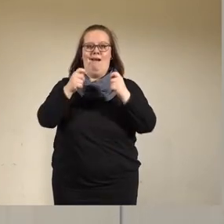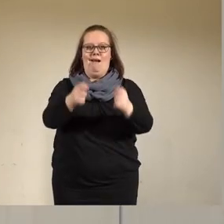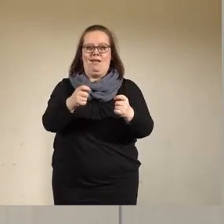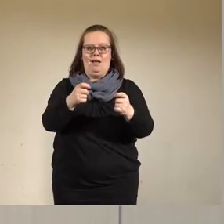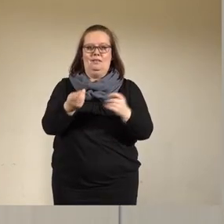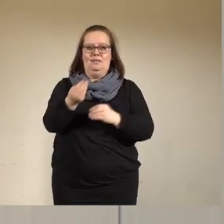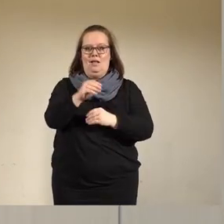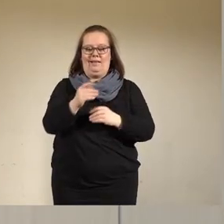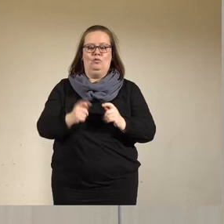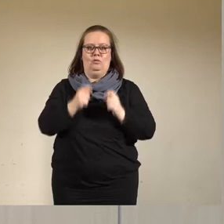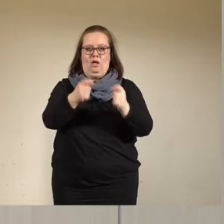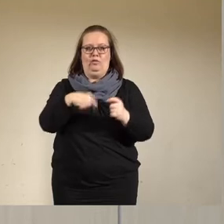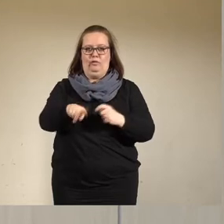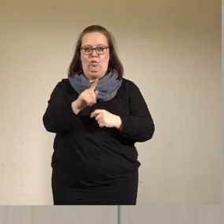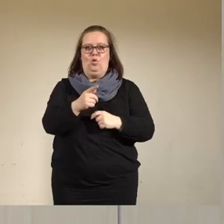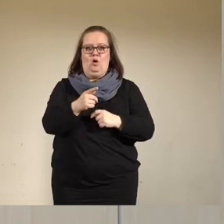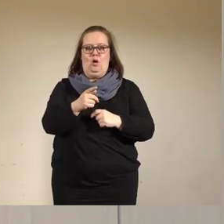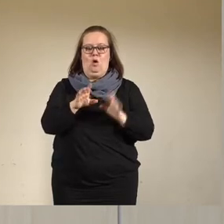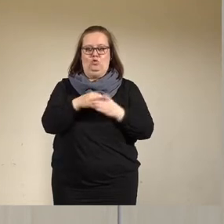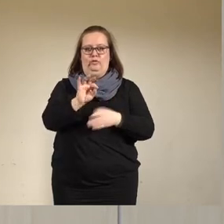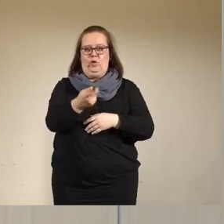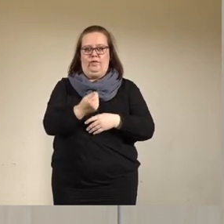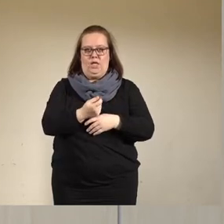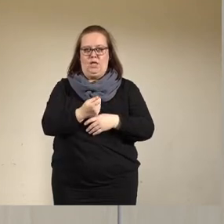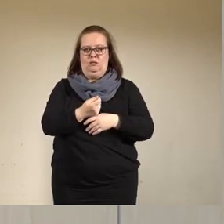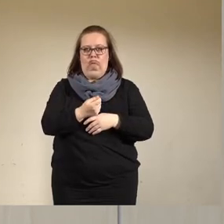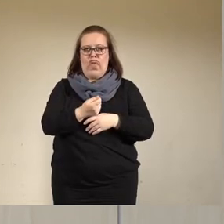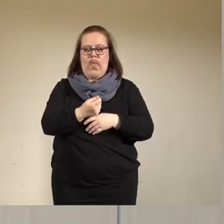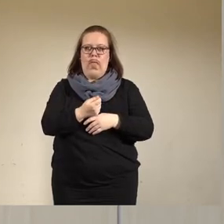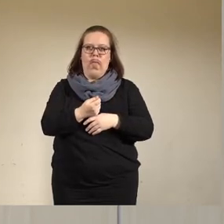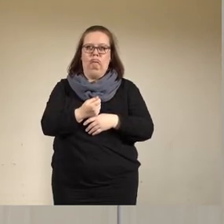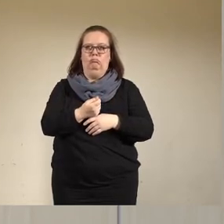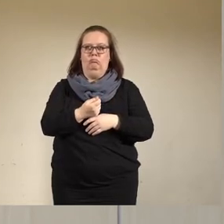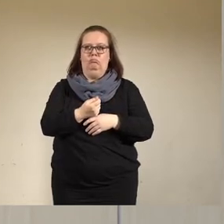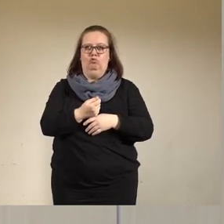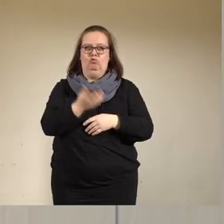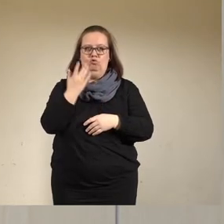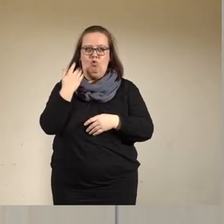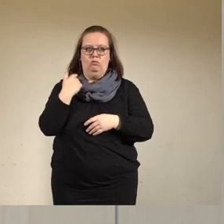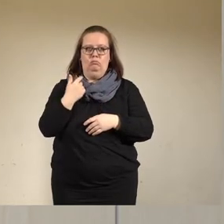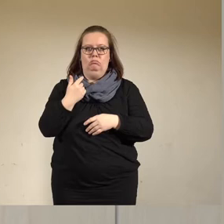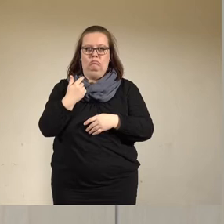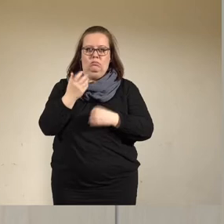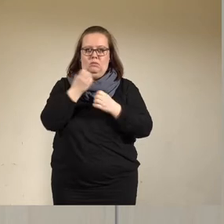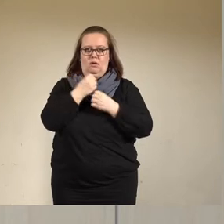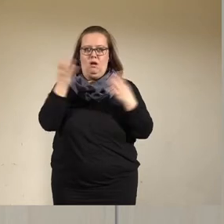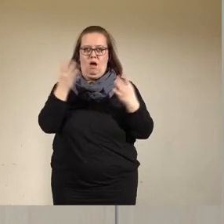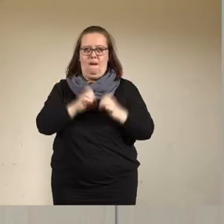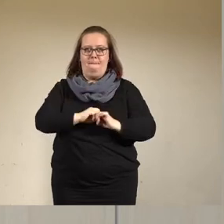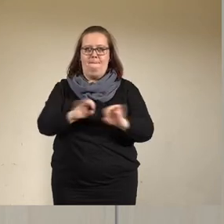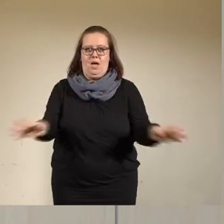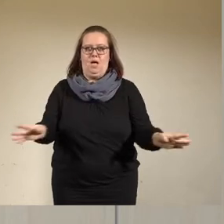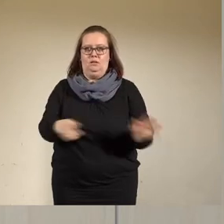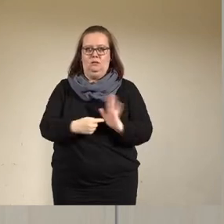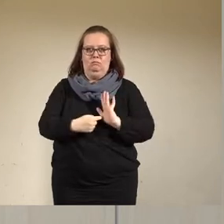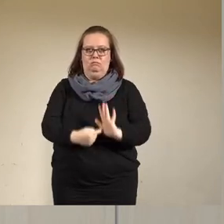zum Ausschuss für Finanzen ist ja schon mehrheitlich oder deutlich durch die Medien gegangen.